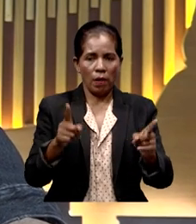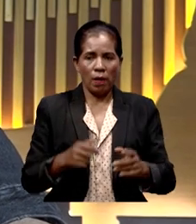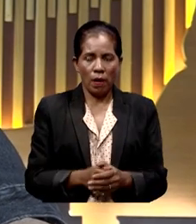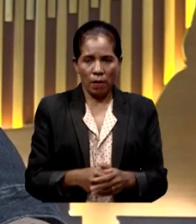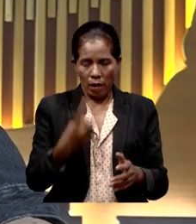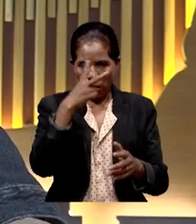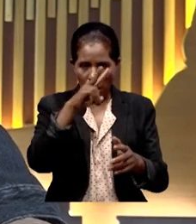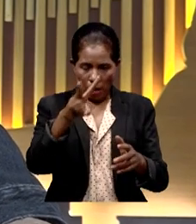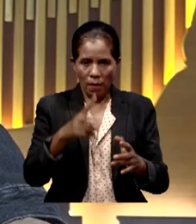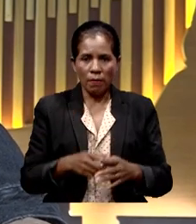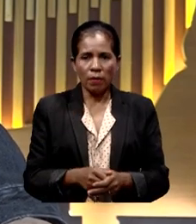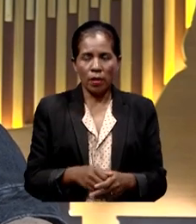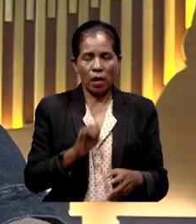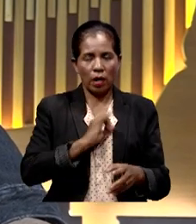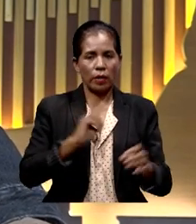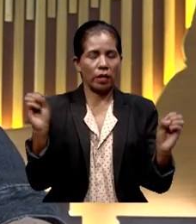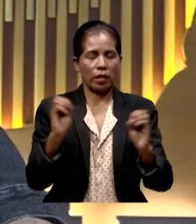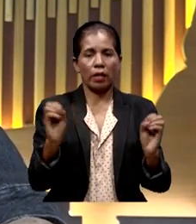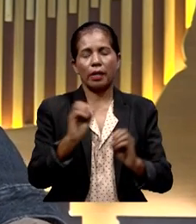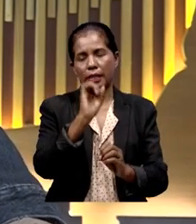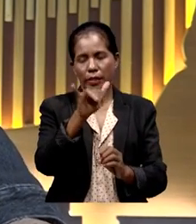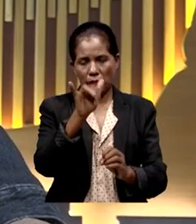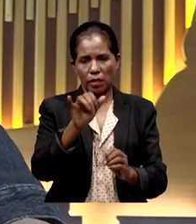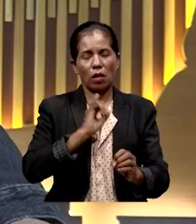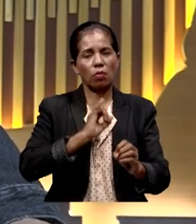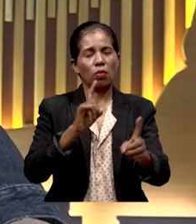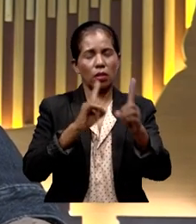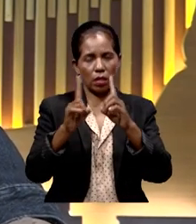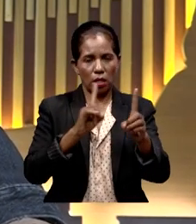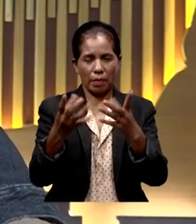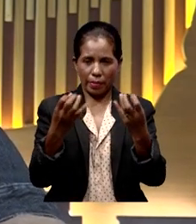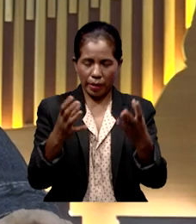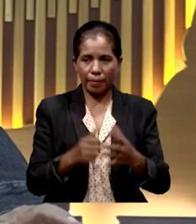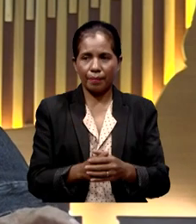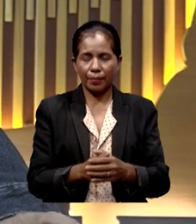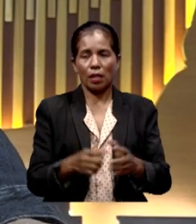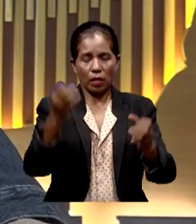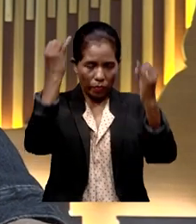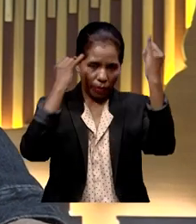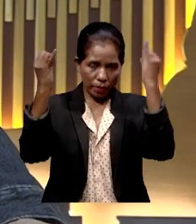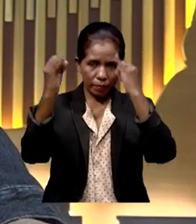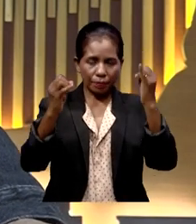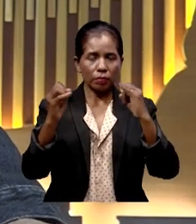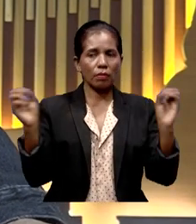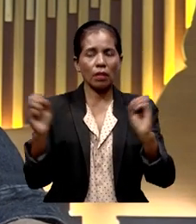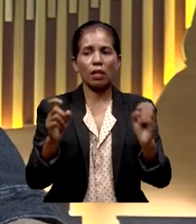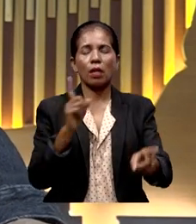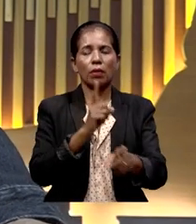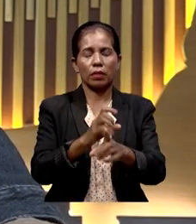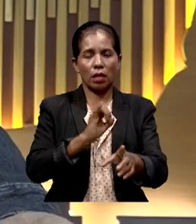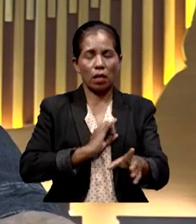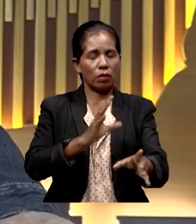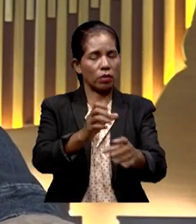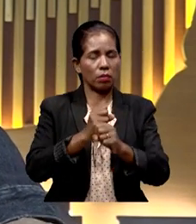aspetto ballon che aula concorda, a cui ma caso. E informazioni sono in loss per simular